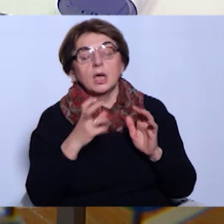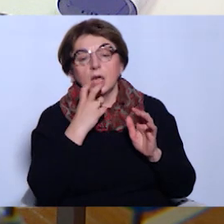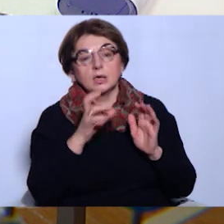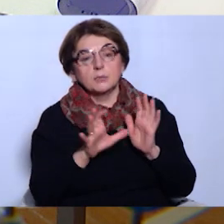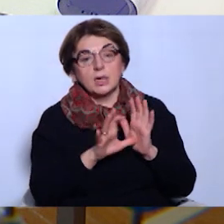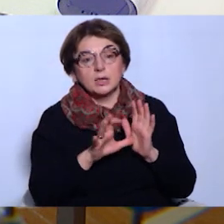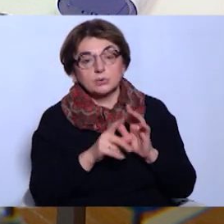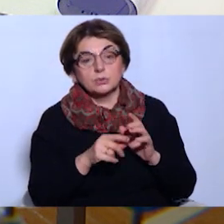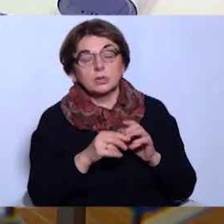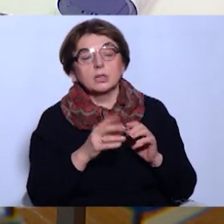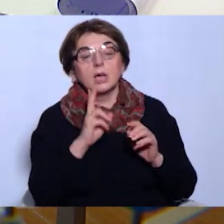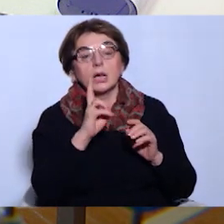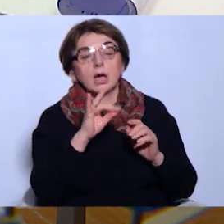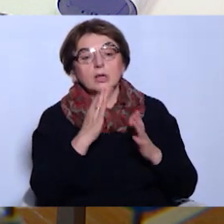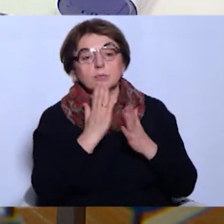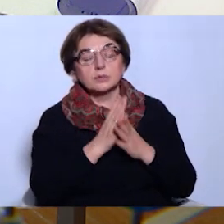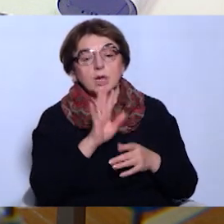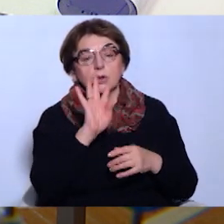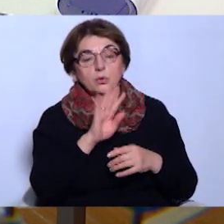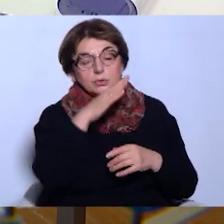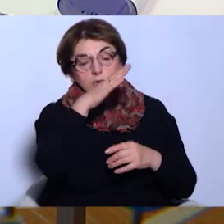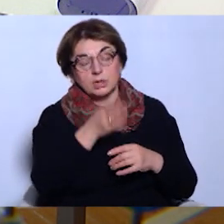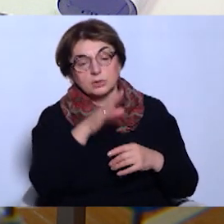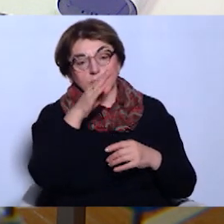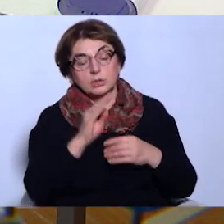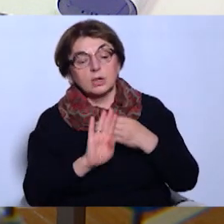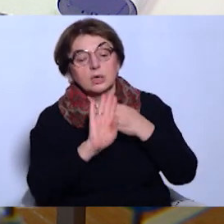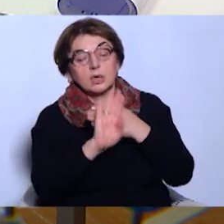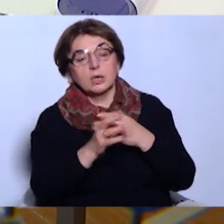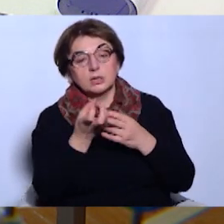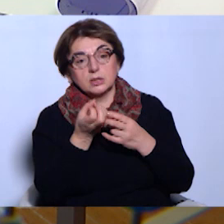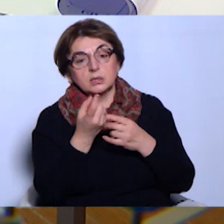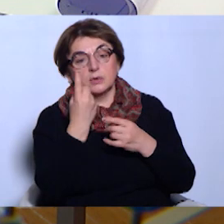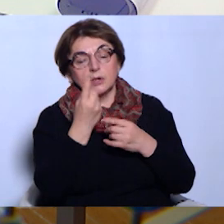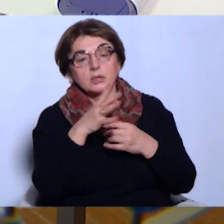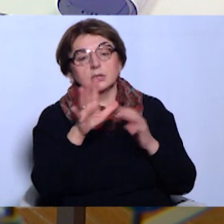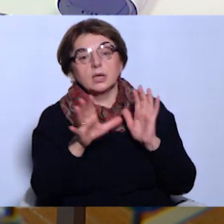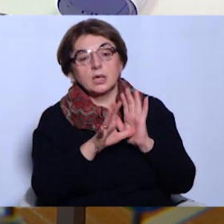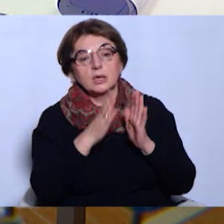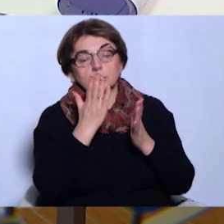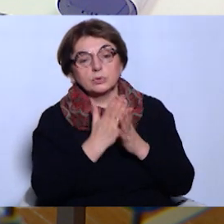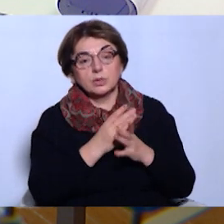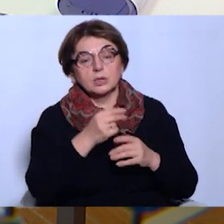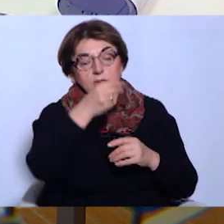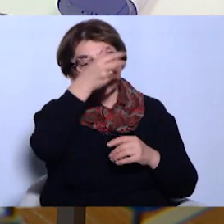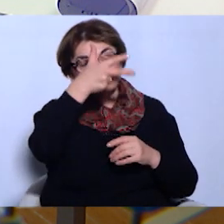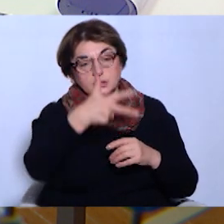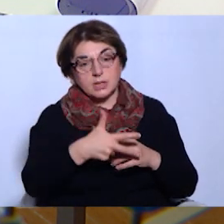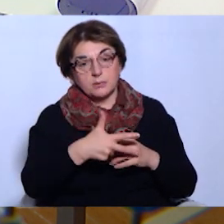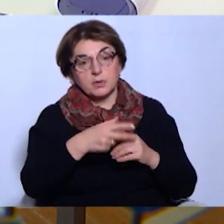კალიუმს აქვს 4 შრე და გარეშრეზე ისევ 1 ელექტრონია. აი შეხედე,